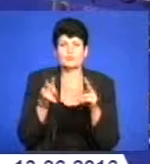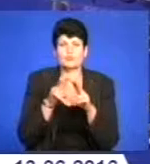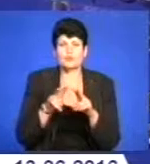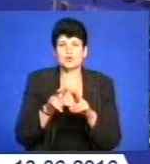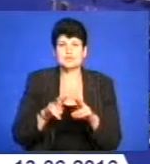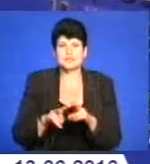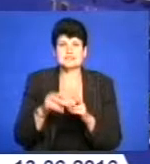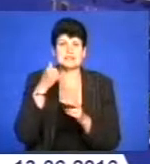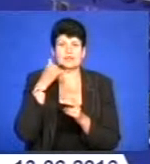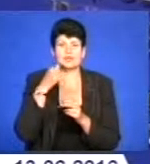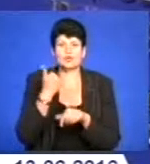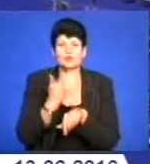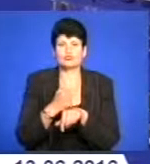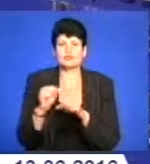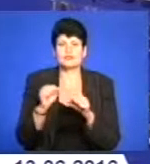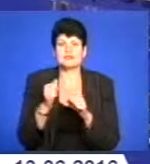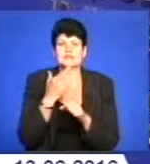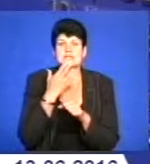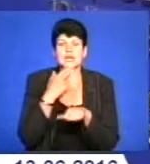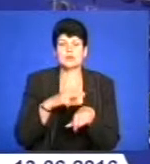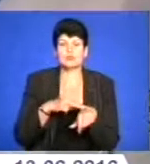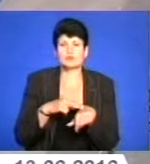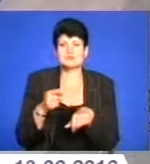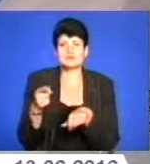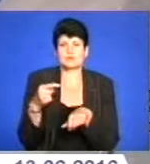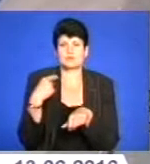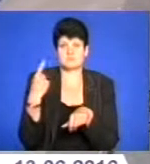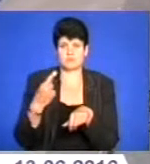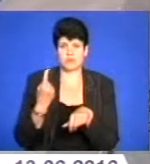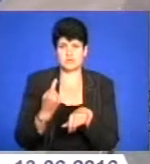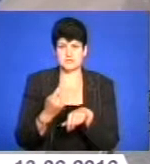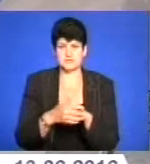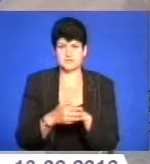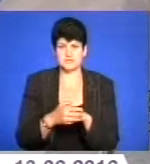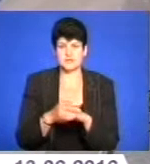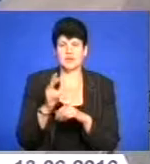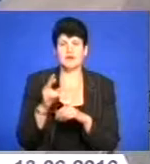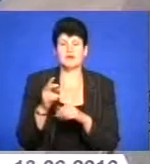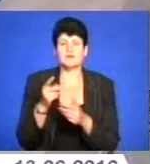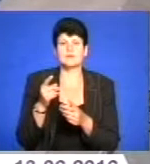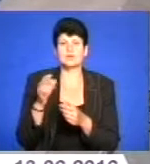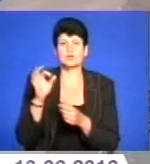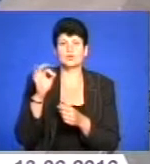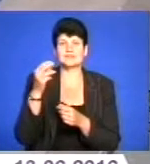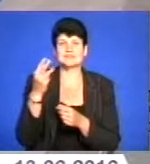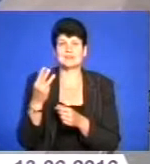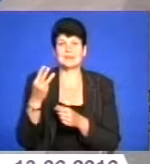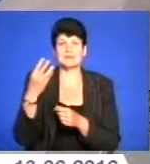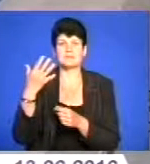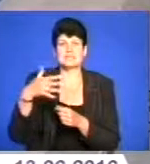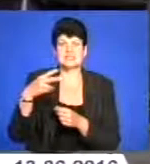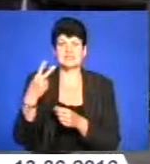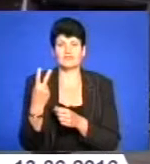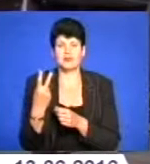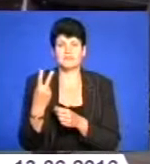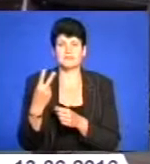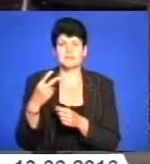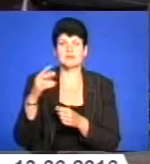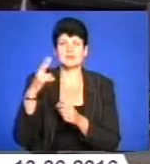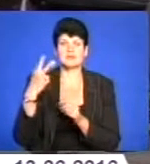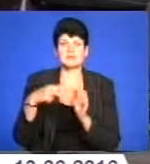вчинок, намагаються перекинути вину один на одного. Правоохоронці просять усіх, хто мав справу з товариством «Делюкс Авто», відгукнутися та